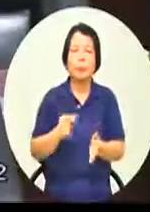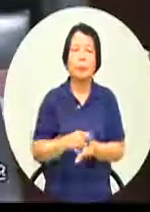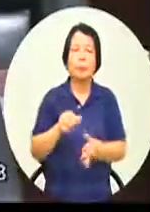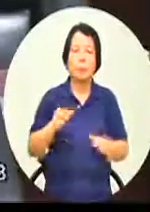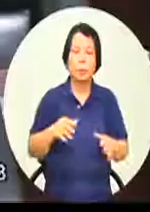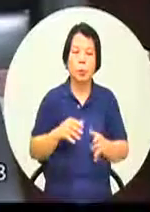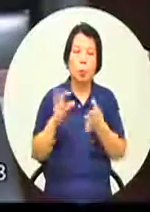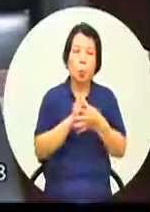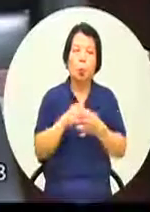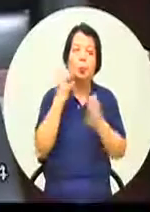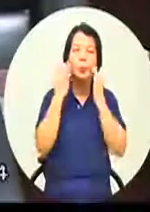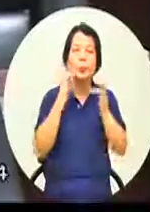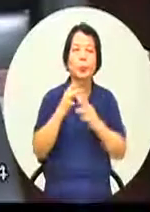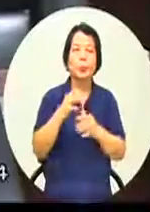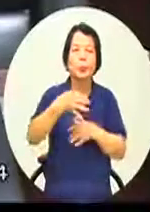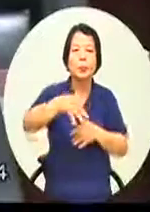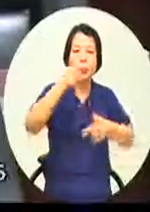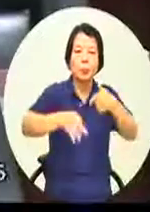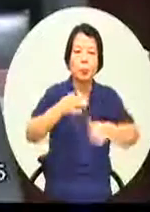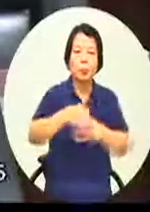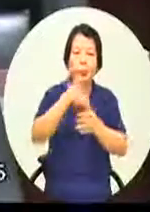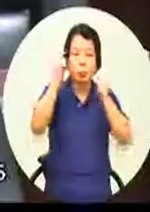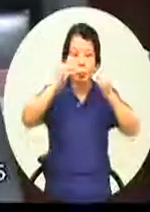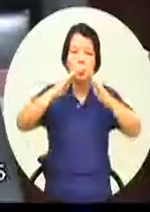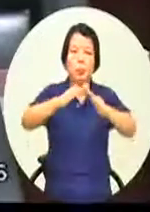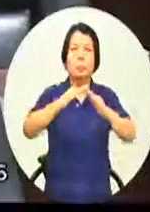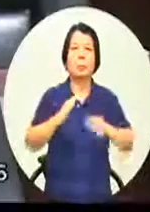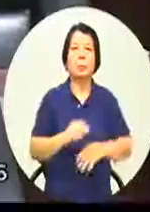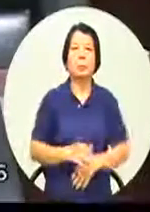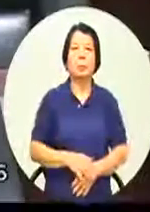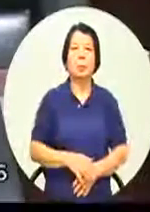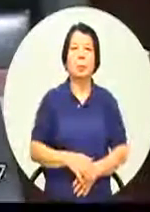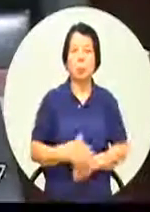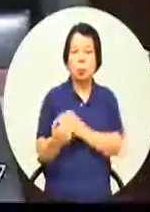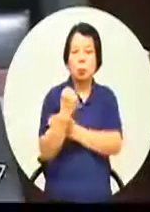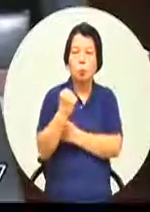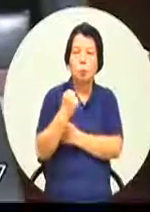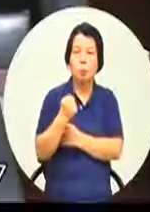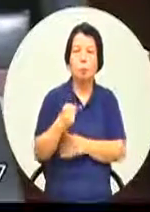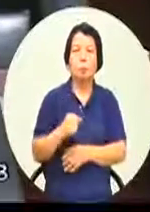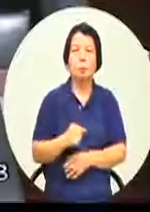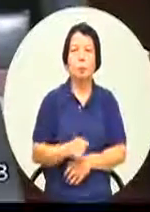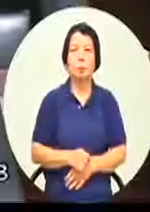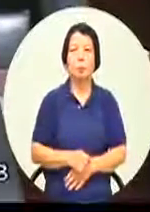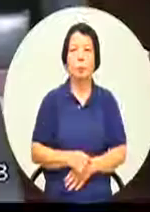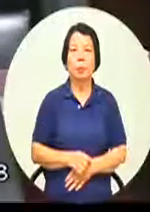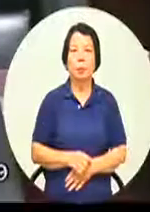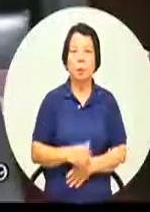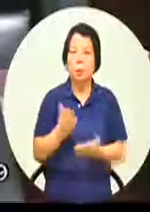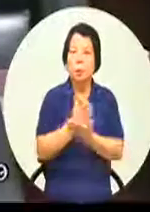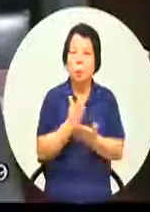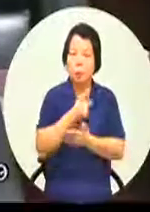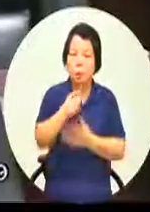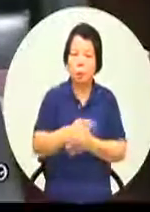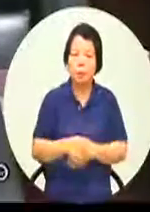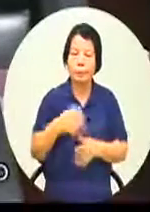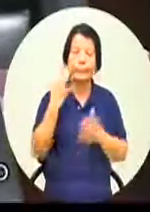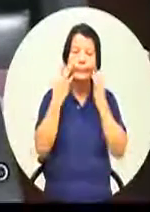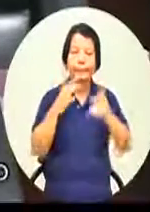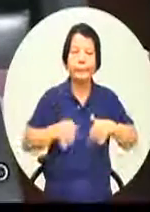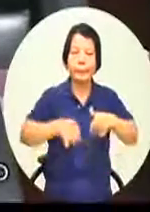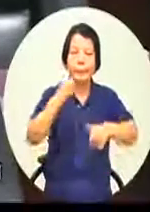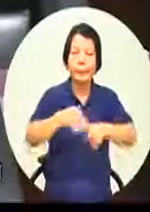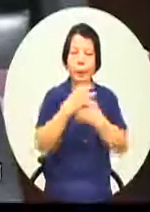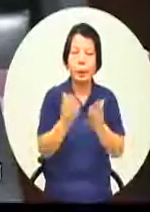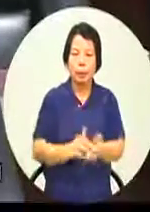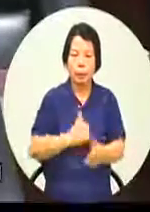价。那我们高雄市政府有没有什么样有积极面的哦来平抑菜价，以及能够真正帮